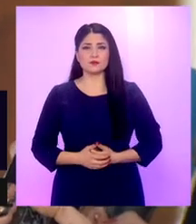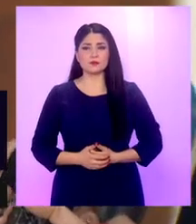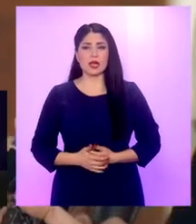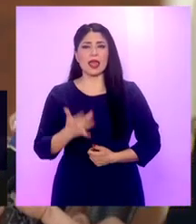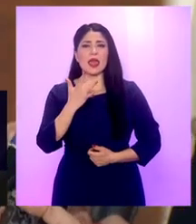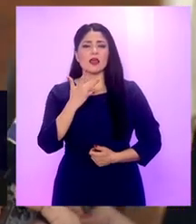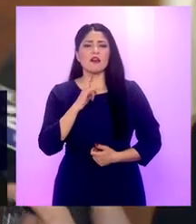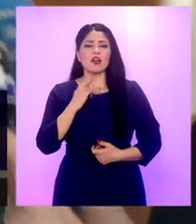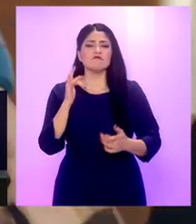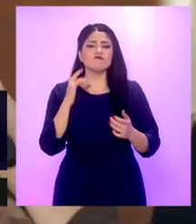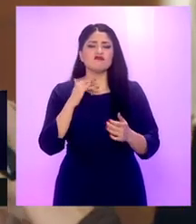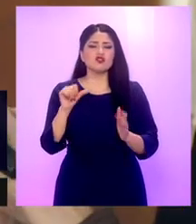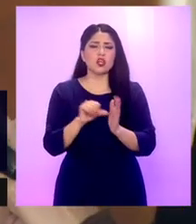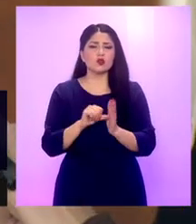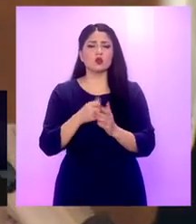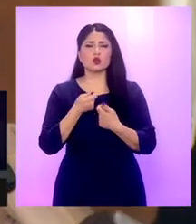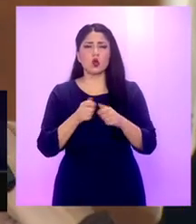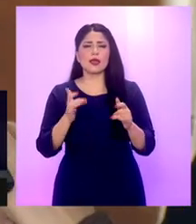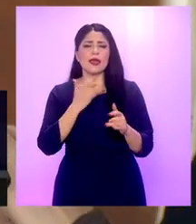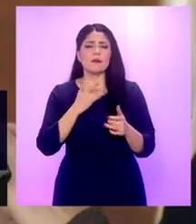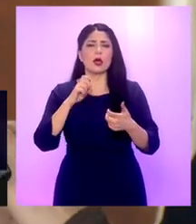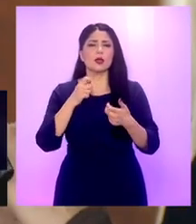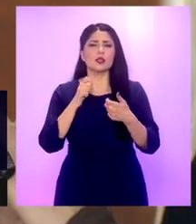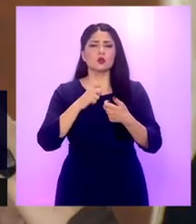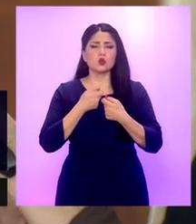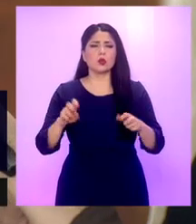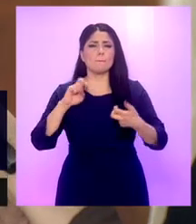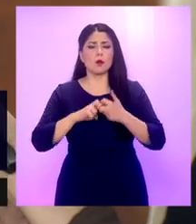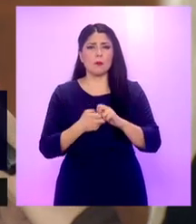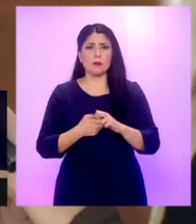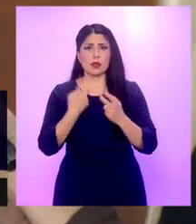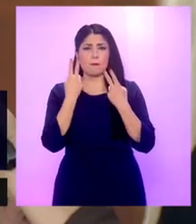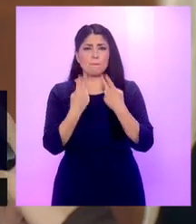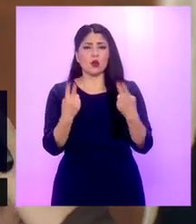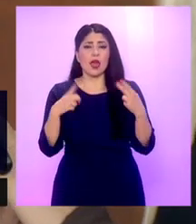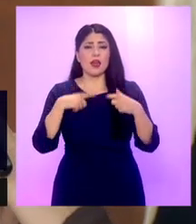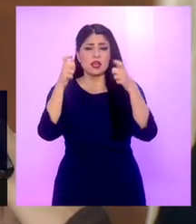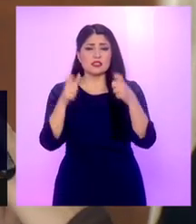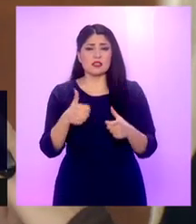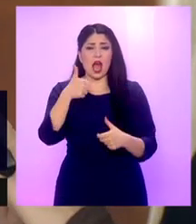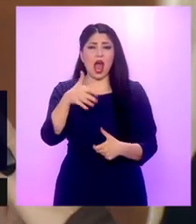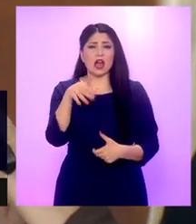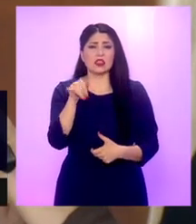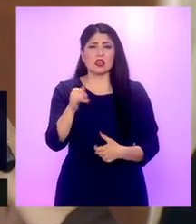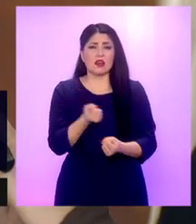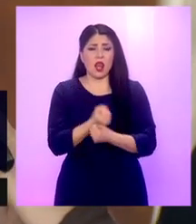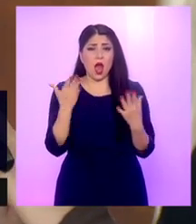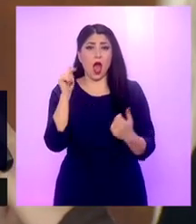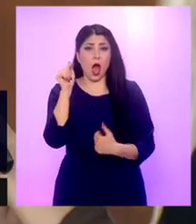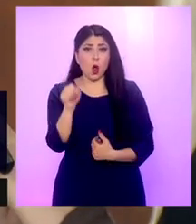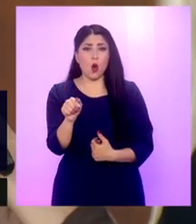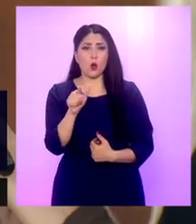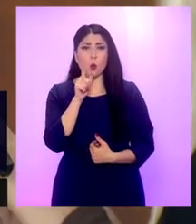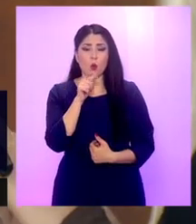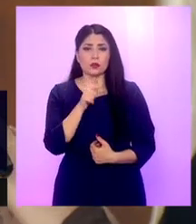întregii probleme a sistemului de sănătate acum? ATI-ul. În mod clar, acolo